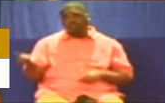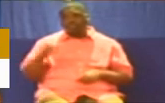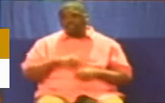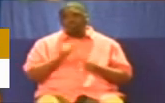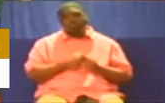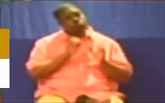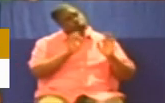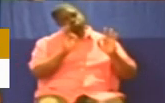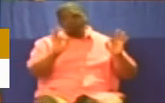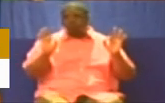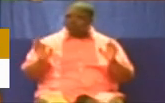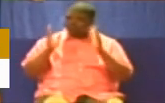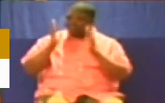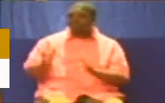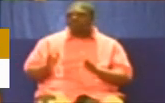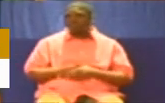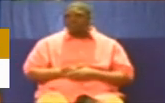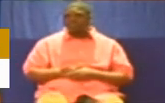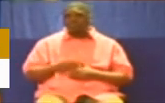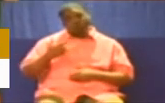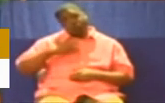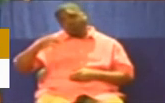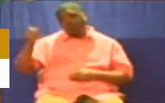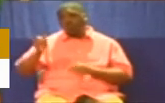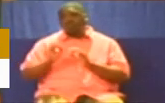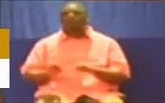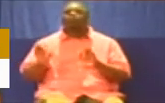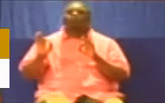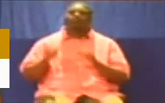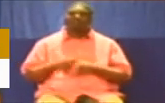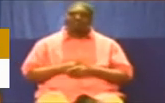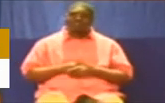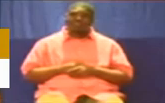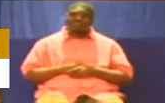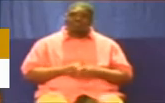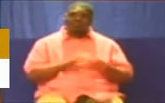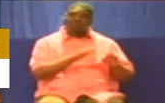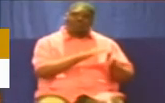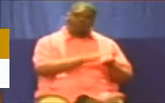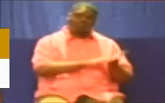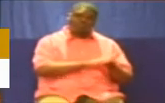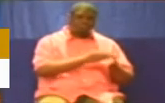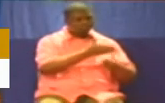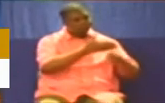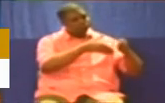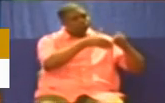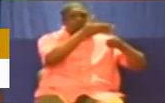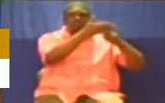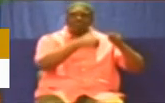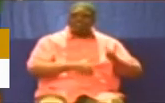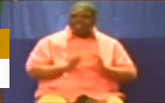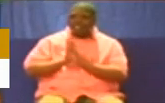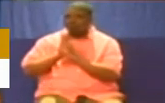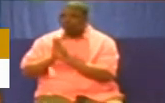mswano kwa waheshimiwa. Naondoka vizuri, kwa hiyo lami vizuri kuacha kamsingi kidogo kana panda panda hivi. Mheshimiwa wabunge,